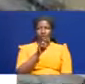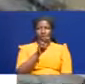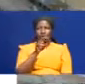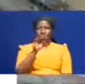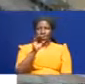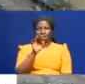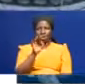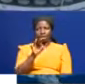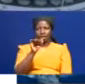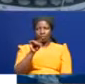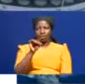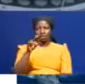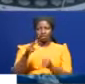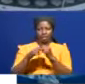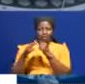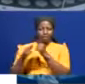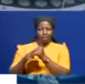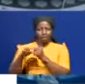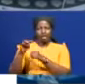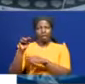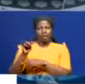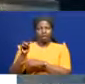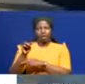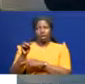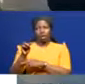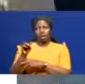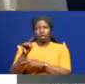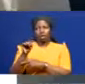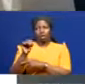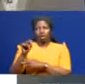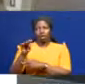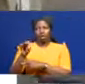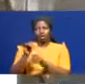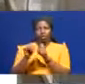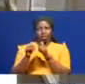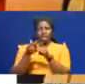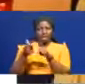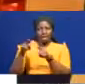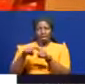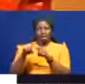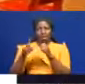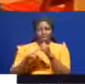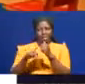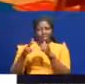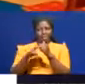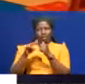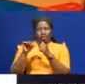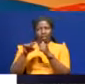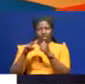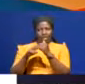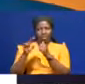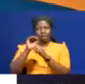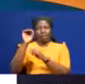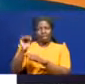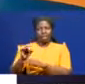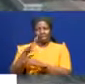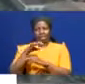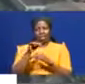123.77 mtawalia, ambazo ni ongezeko la asilimia 67.7 na